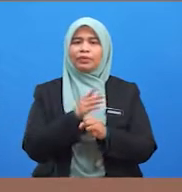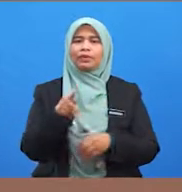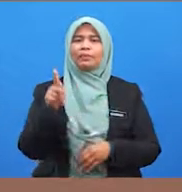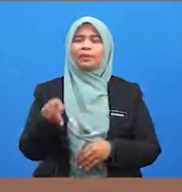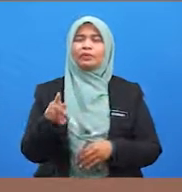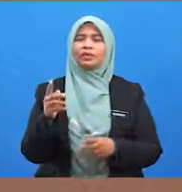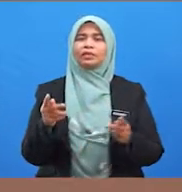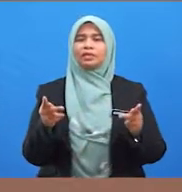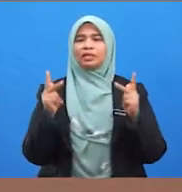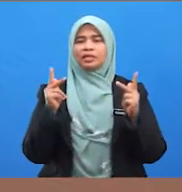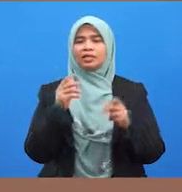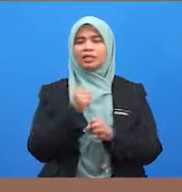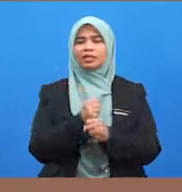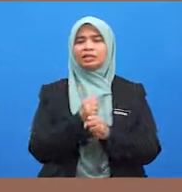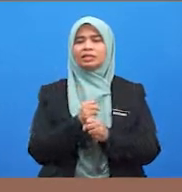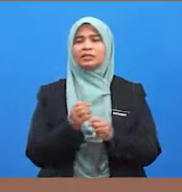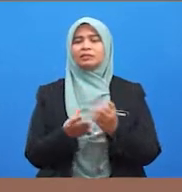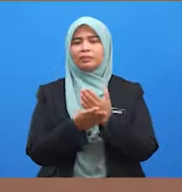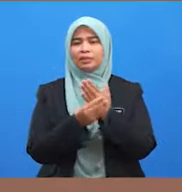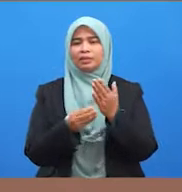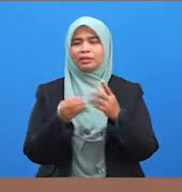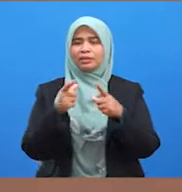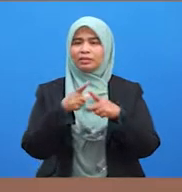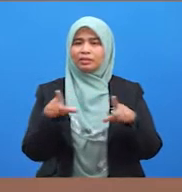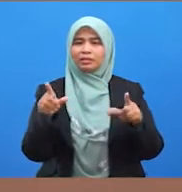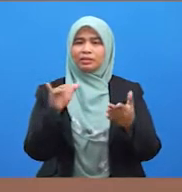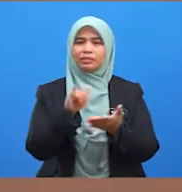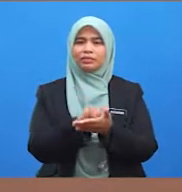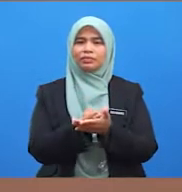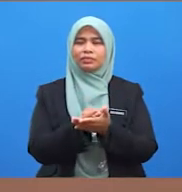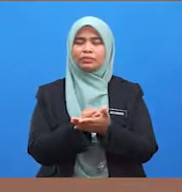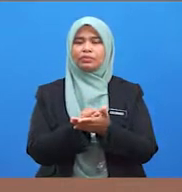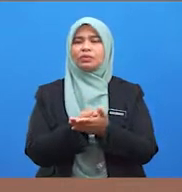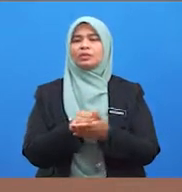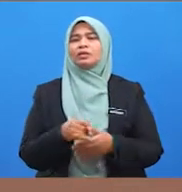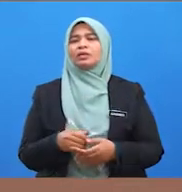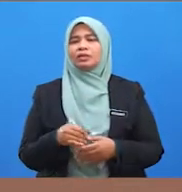keperluan tenaga kerja mahir. Selain itu, pihak